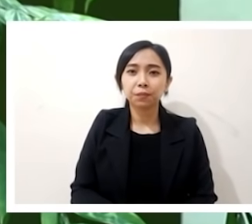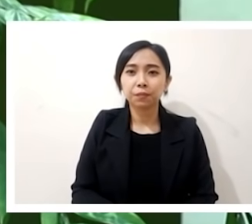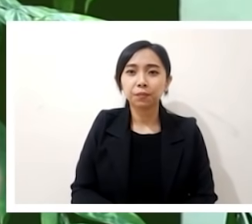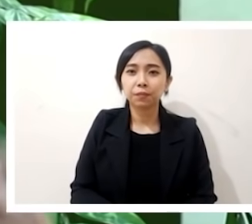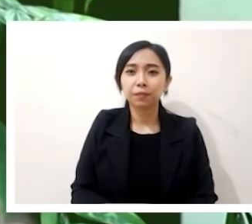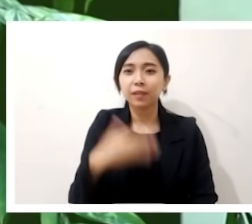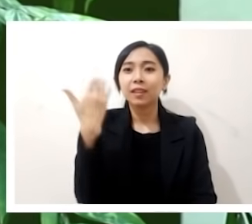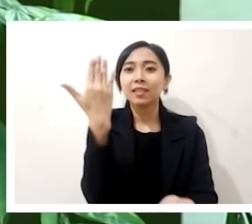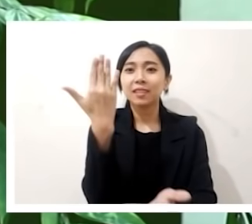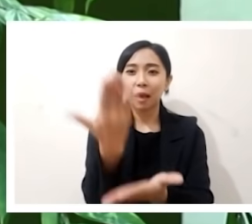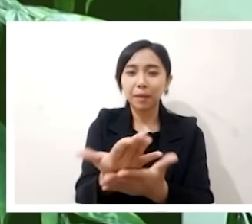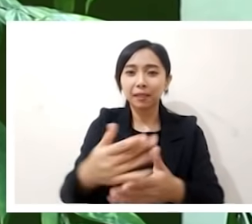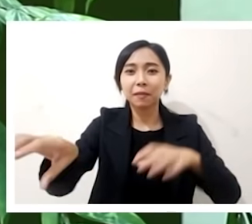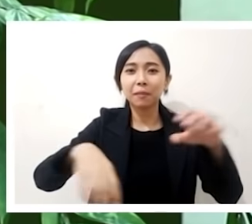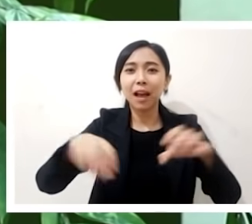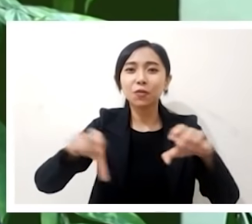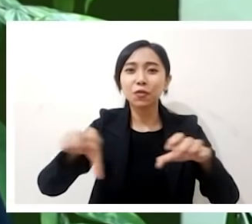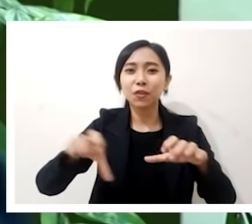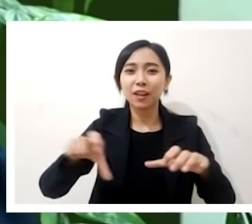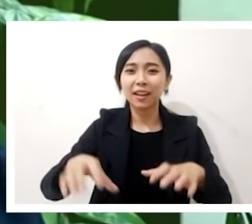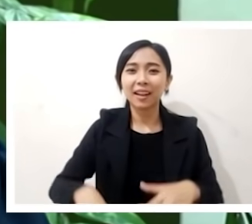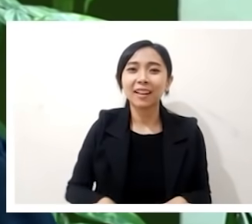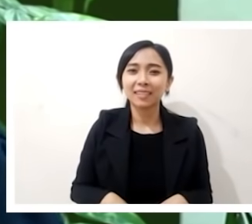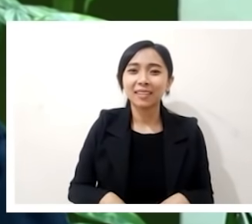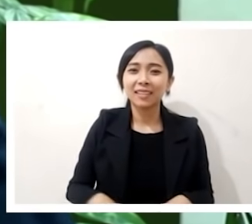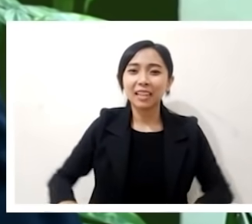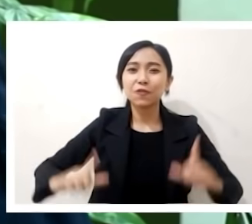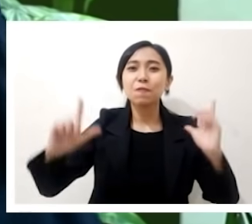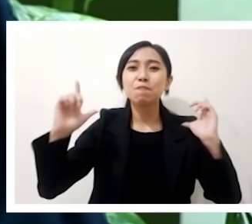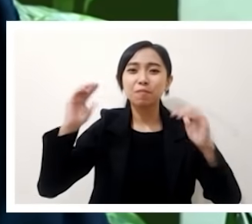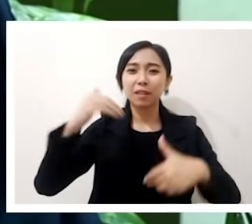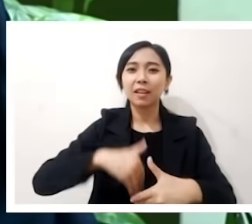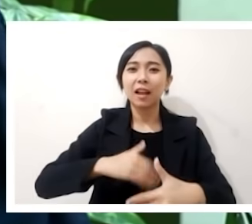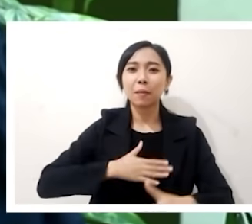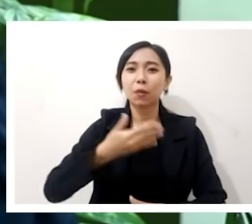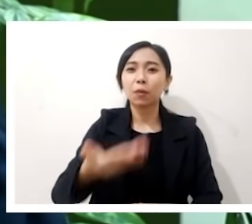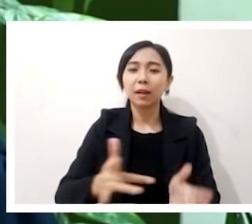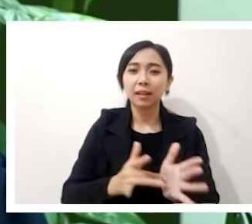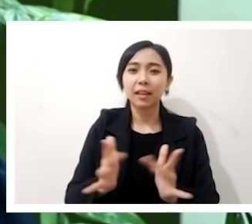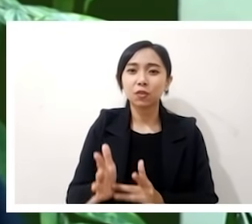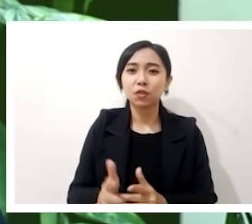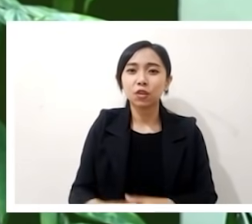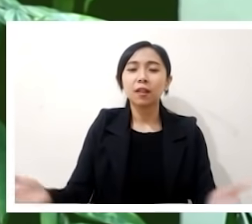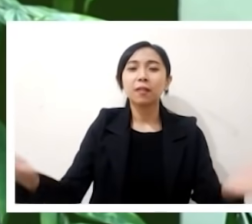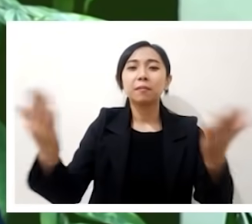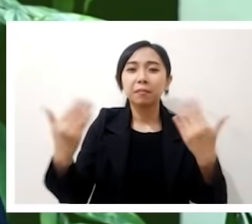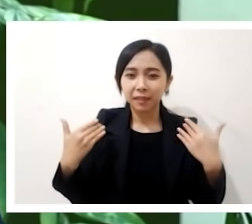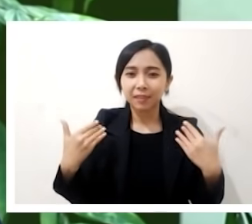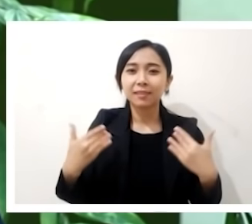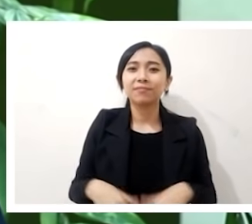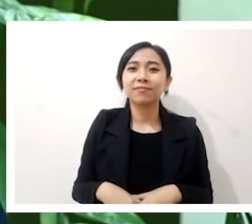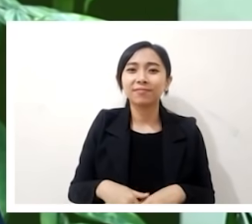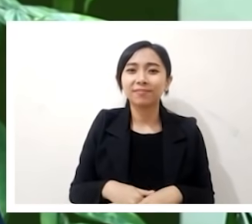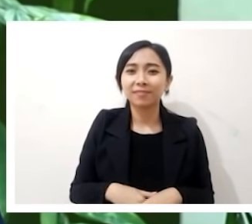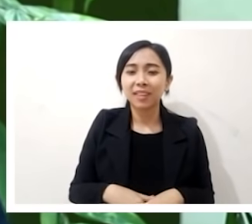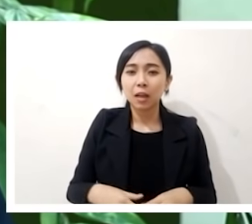Selamat menghidupi nilai pengorbanan dalam keluarga. Mari berbela rasa,